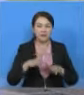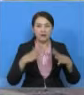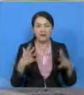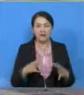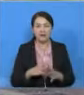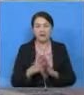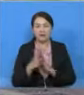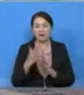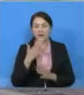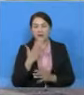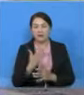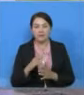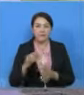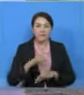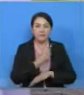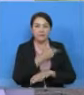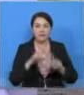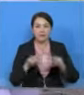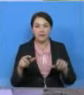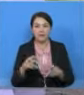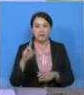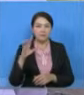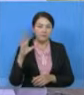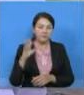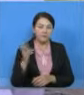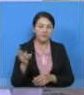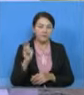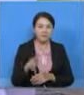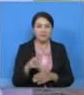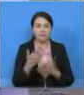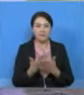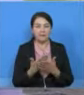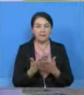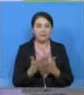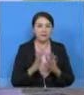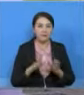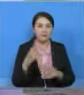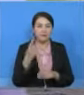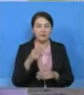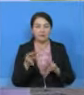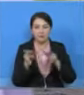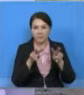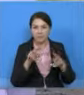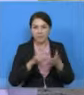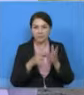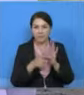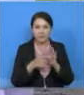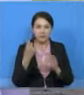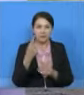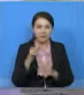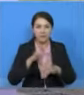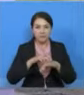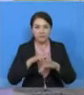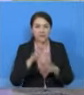большая, по поликлинике в день по 500 посещений идет. Только в одном смотровом кабинете на одного